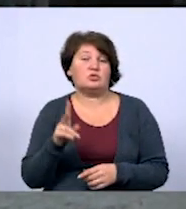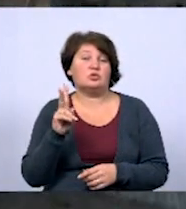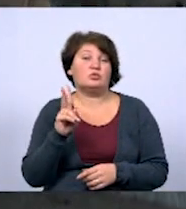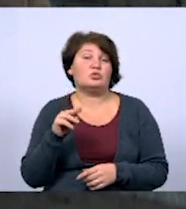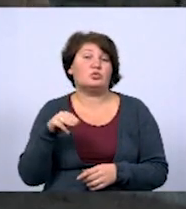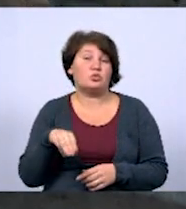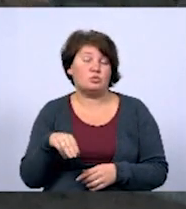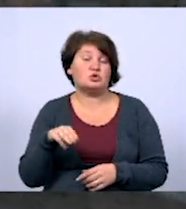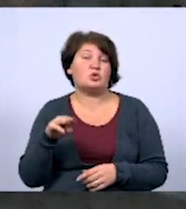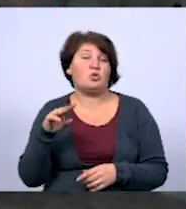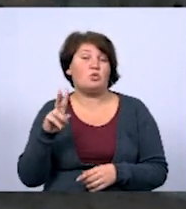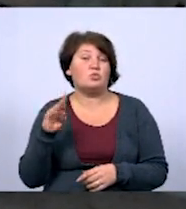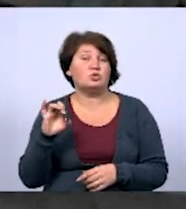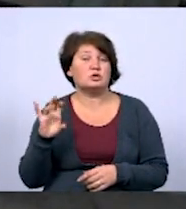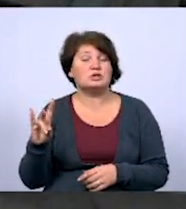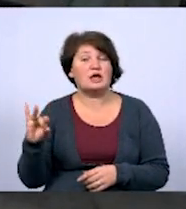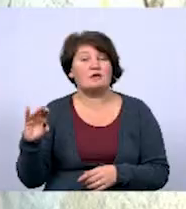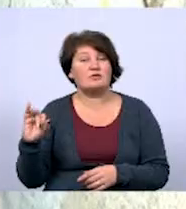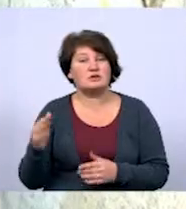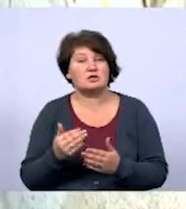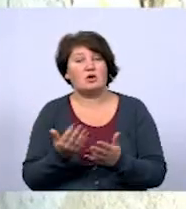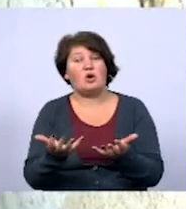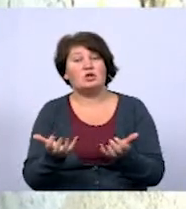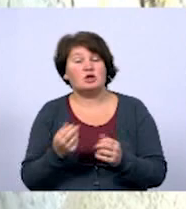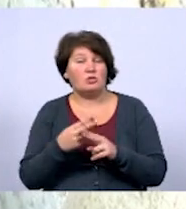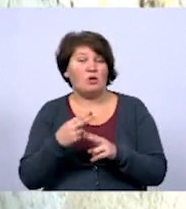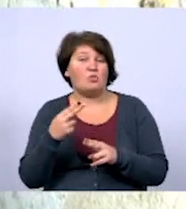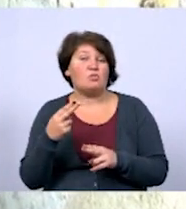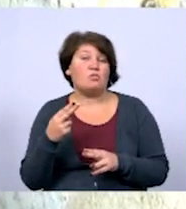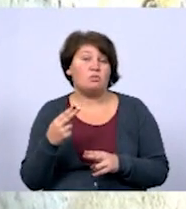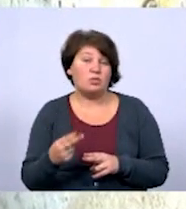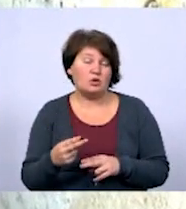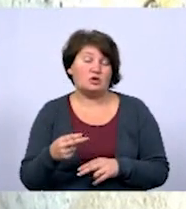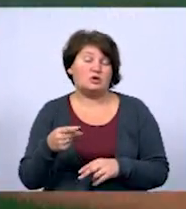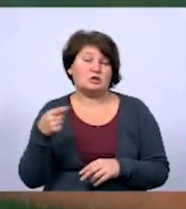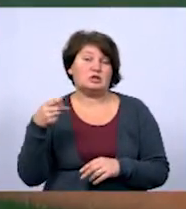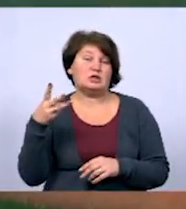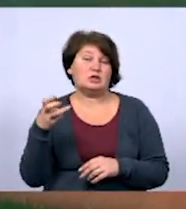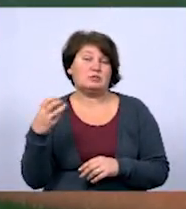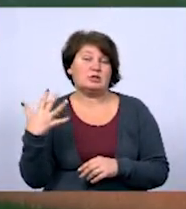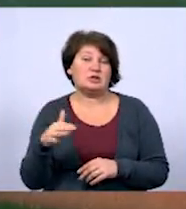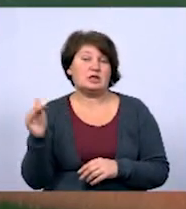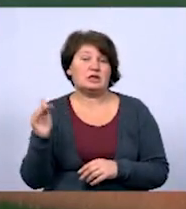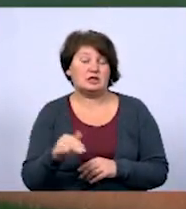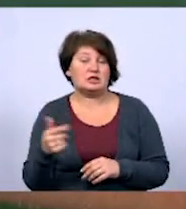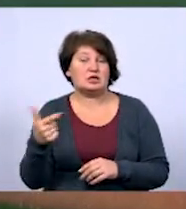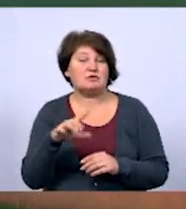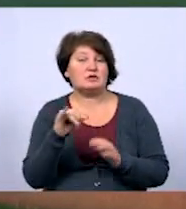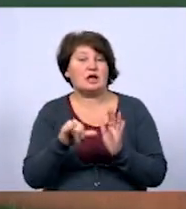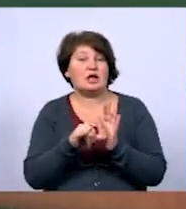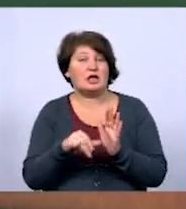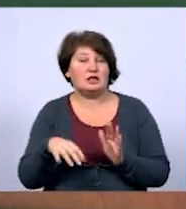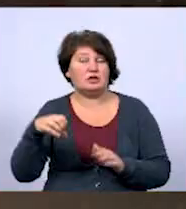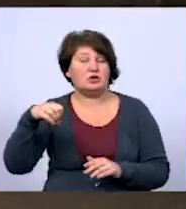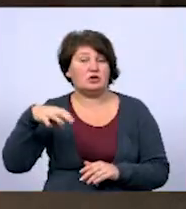«Тлумачкомунсервіс». Також «Тлумачкомунсервіс» від водоканалу отримає борг у сумі близько 350 тисяч гривень за електроенергію, каже його директор